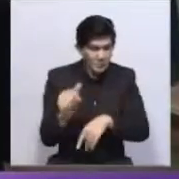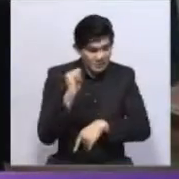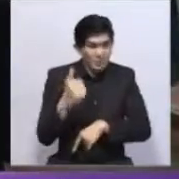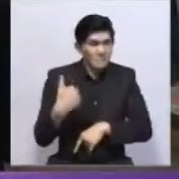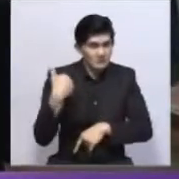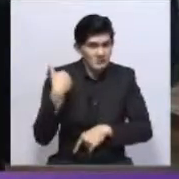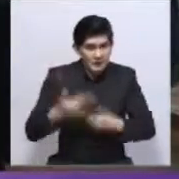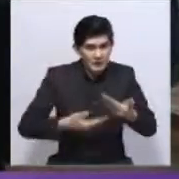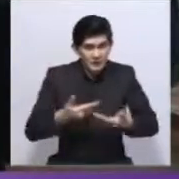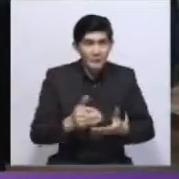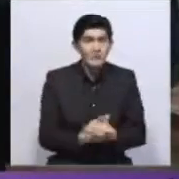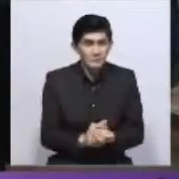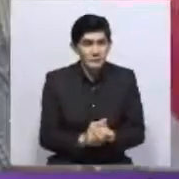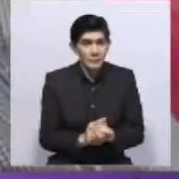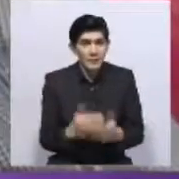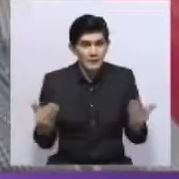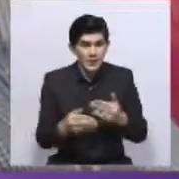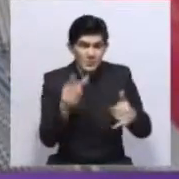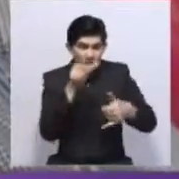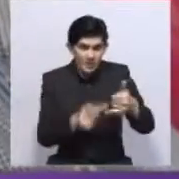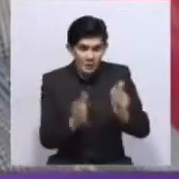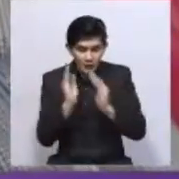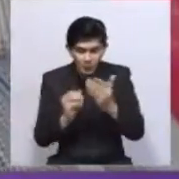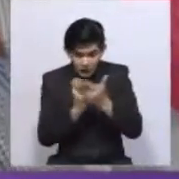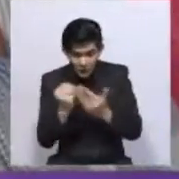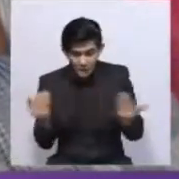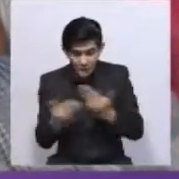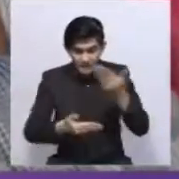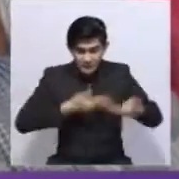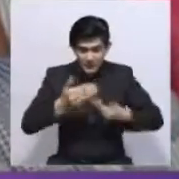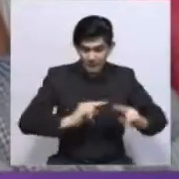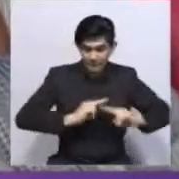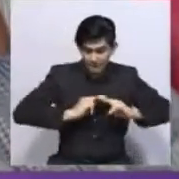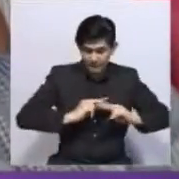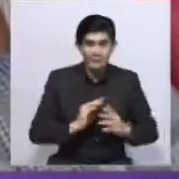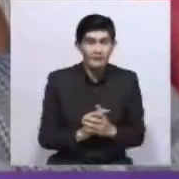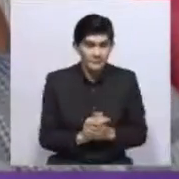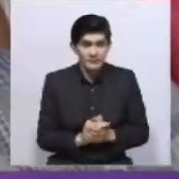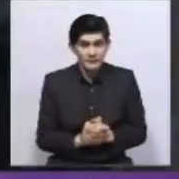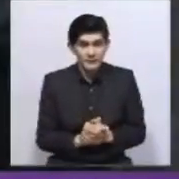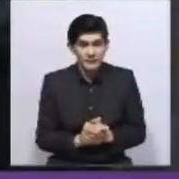ายุ่งเกี่ยวกับการค้ายาเสพติดและเปลี่ยนพฤติกรรมจากผู้เสพเป็นผู้ค้ายาเสพติดครับ